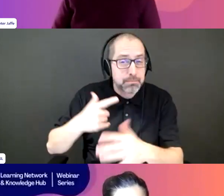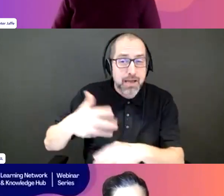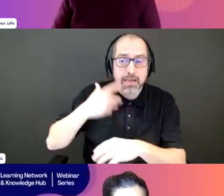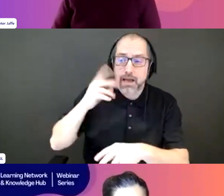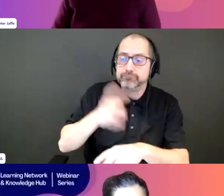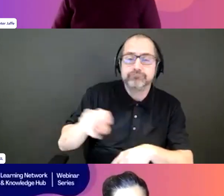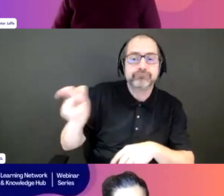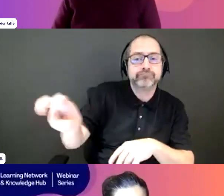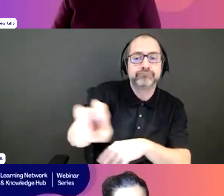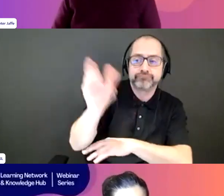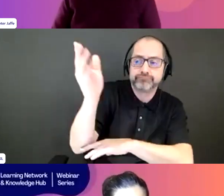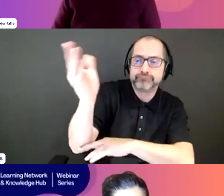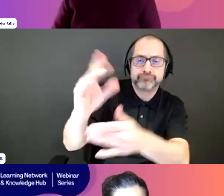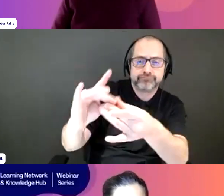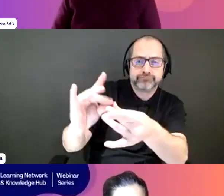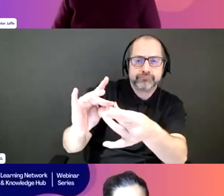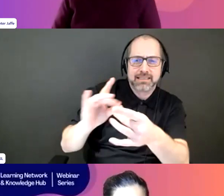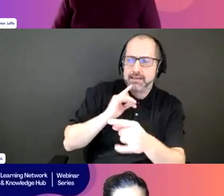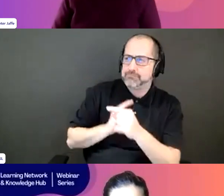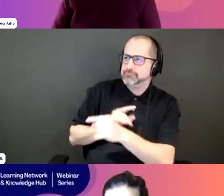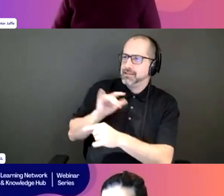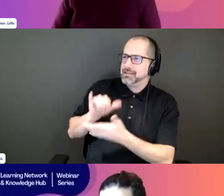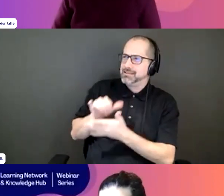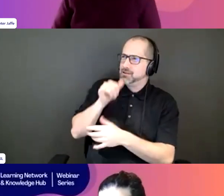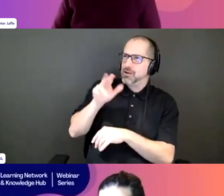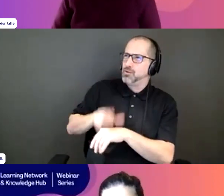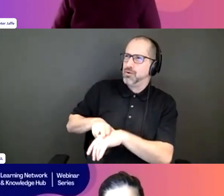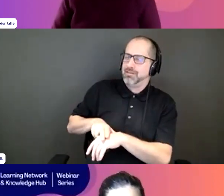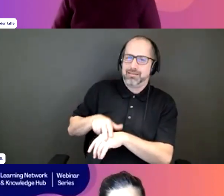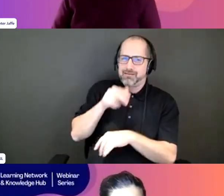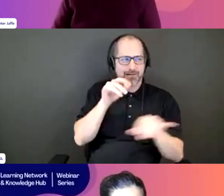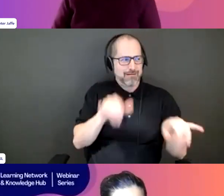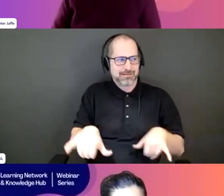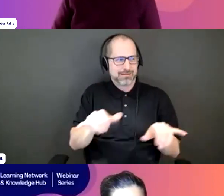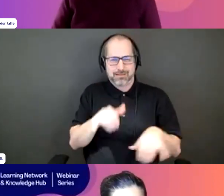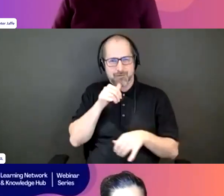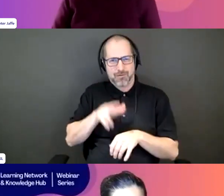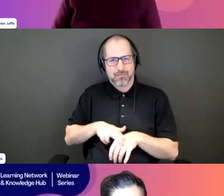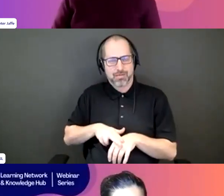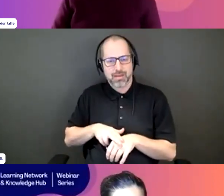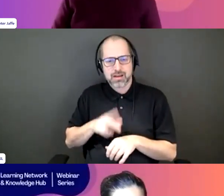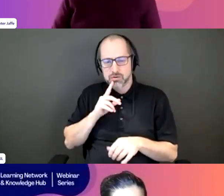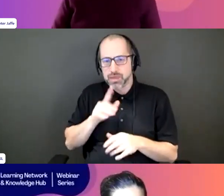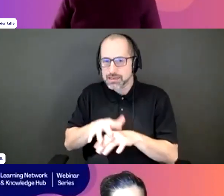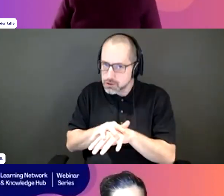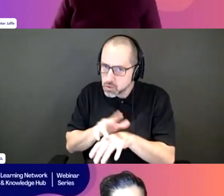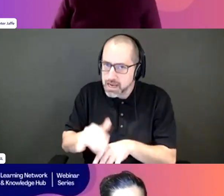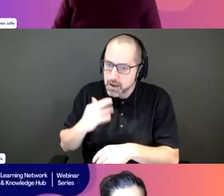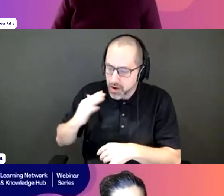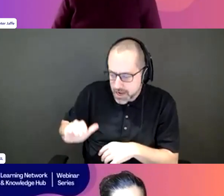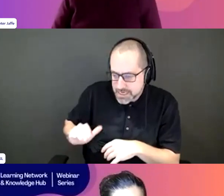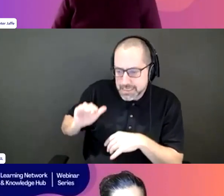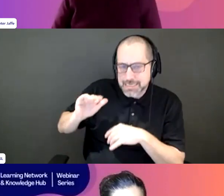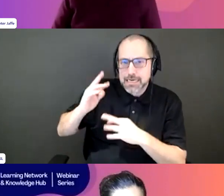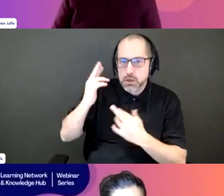lorsque je fais une conférence je dis souvent bon lorsqu'on me relate certaines expériences ce n'est pas